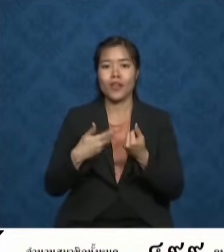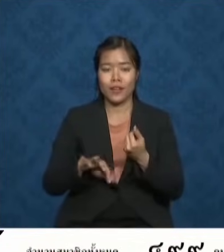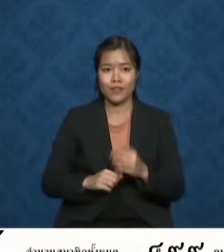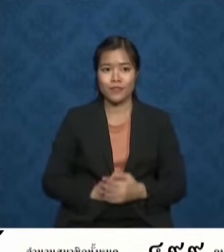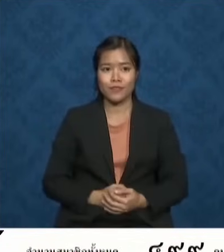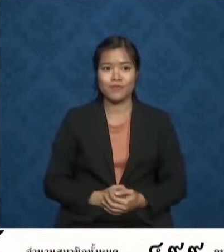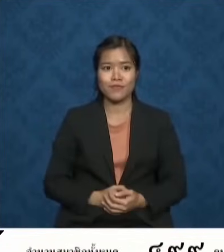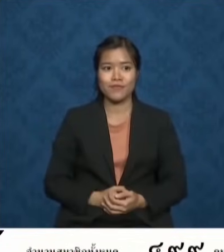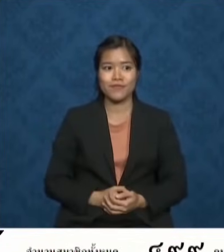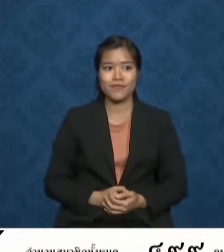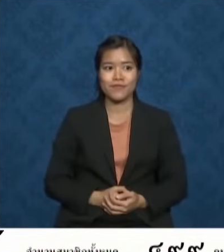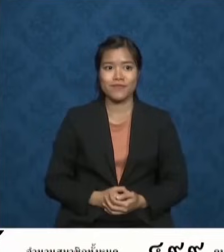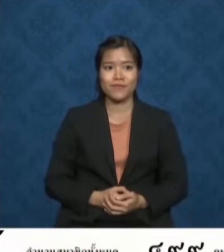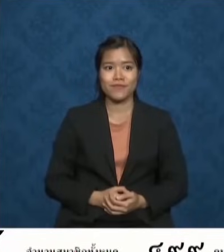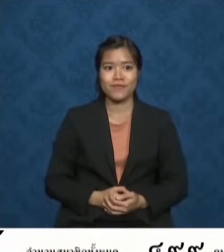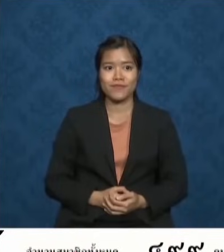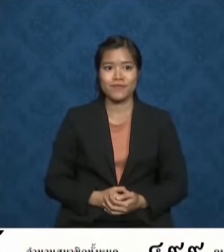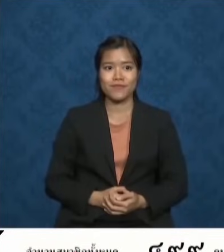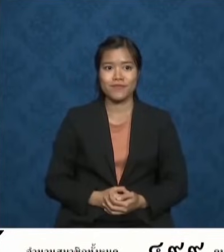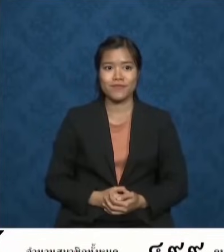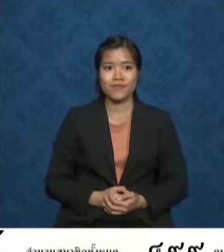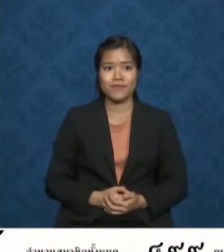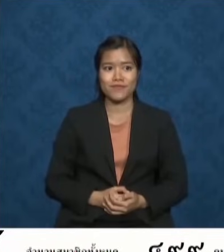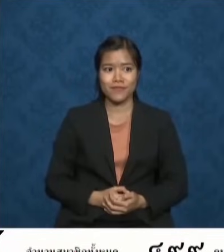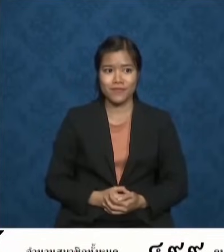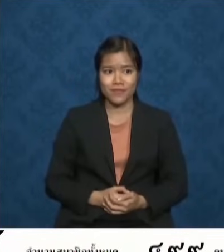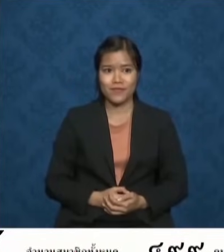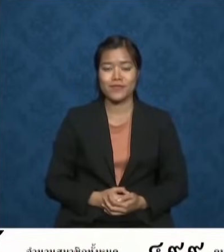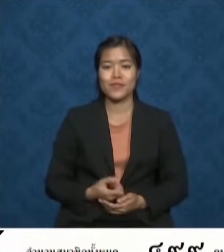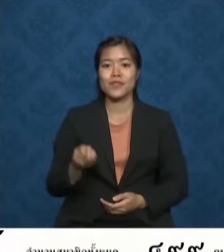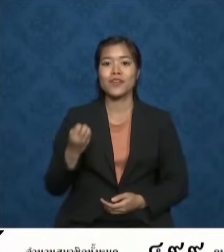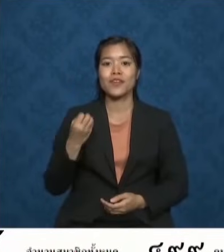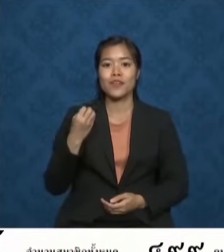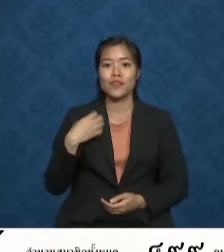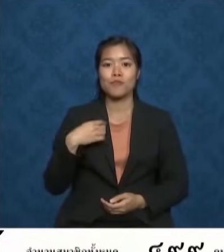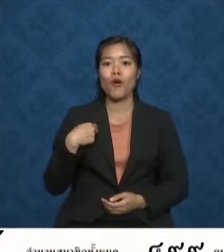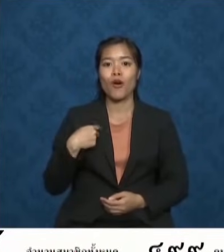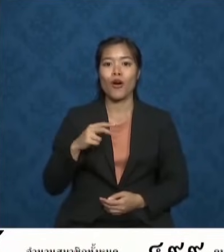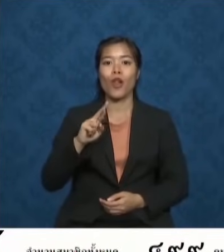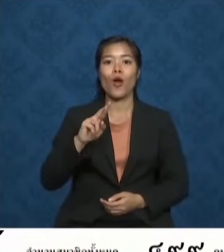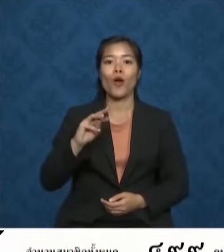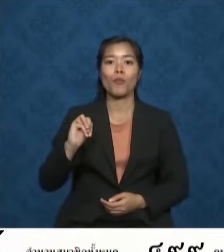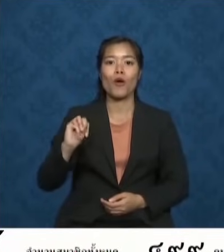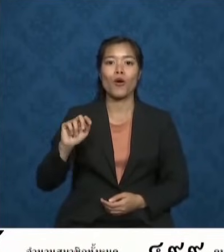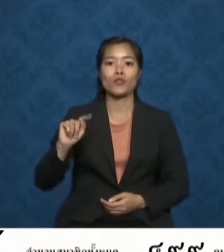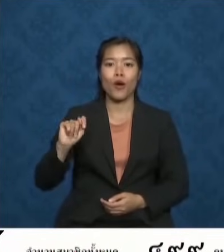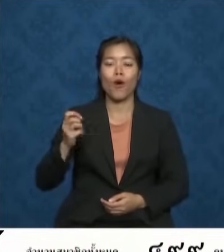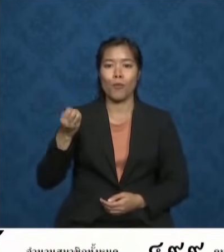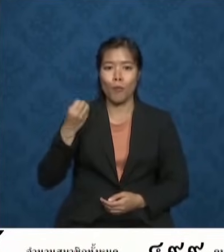ท่านอดีตหัวหน้าพรรคผมโน้ตมาเริ่มที่สาธารณสุขบอกว่าพอแล้ว